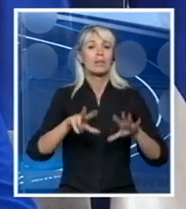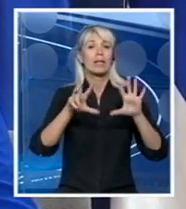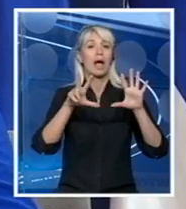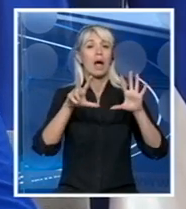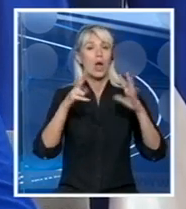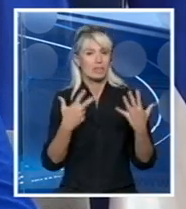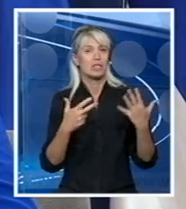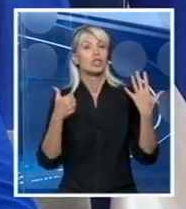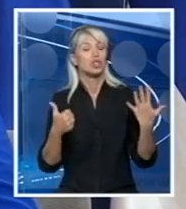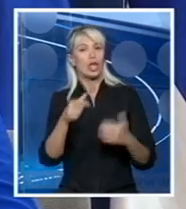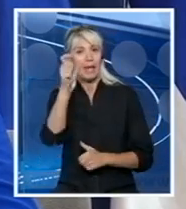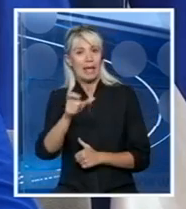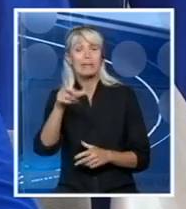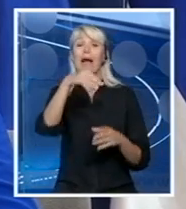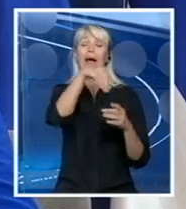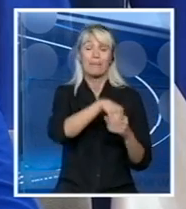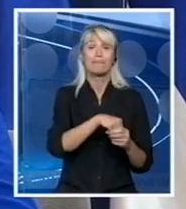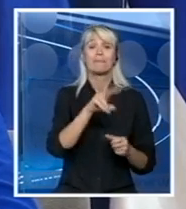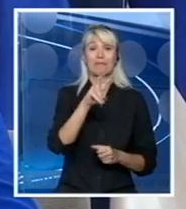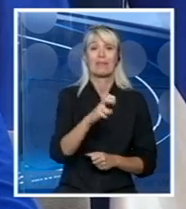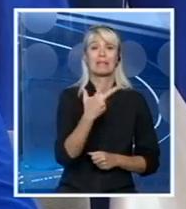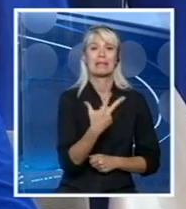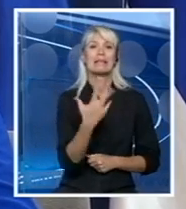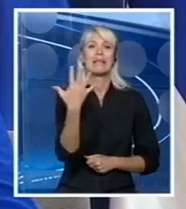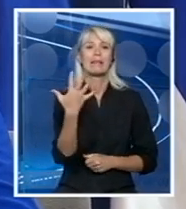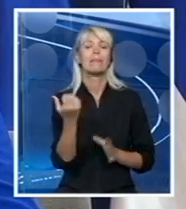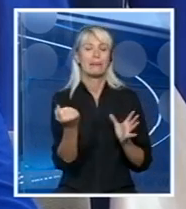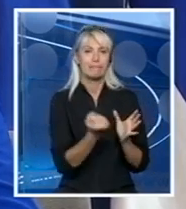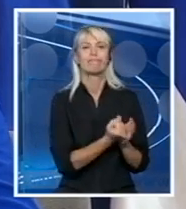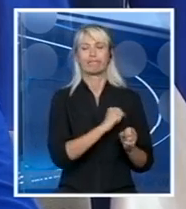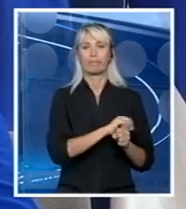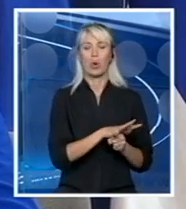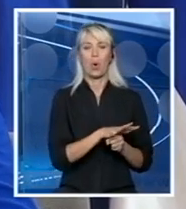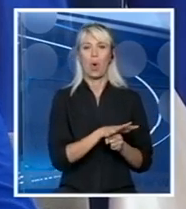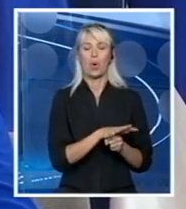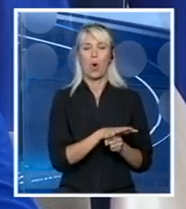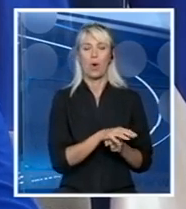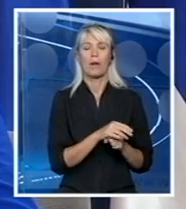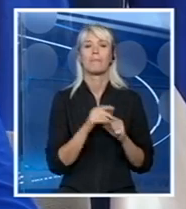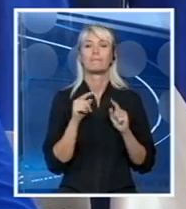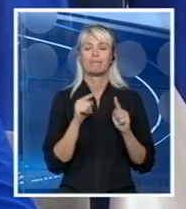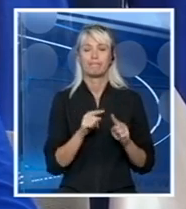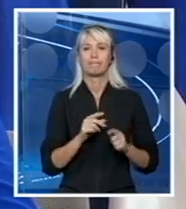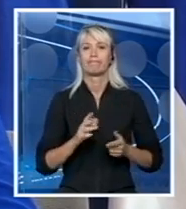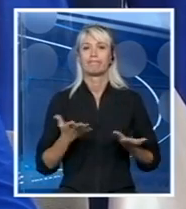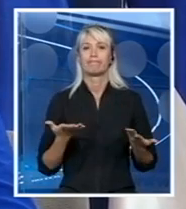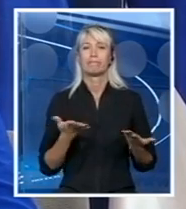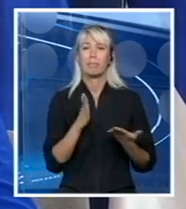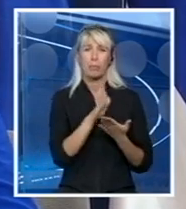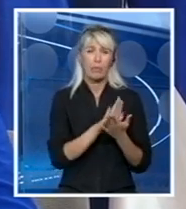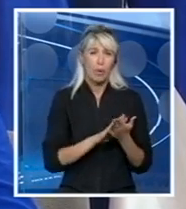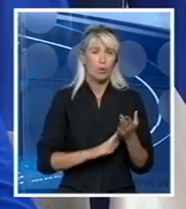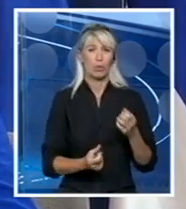8.086 osoba, od kojih je 235 bilo pozitivno na prisustvo ovoga virusa. Od